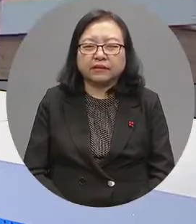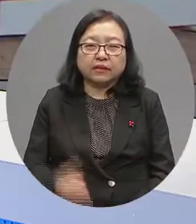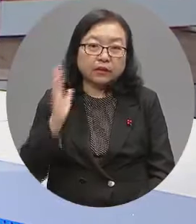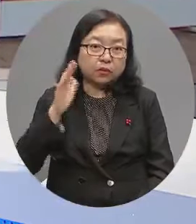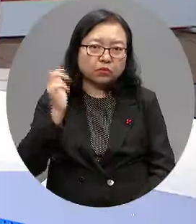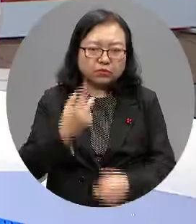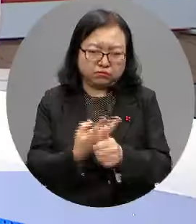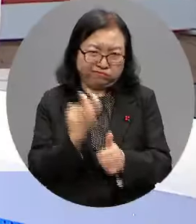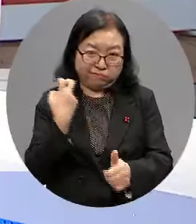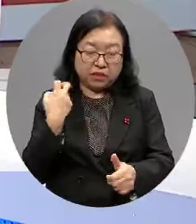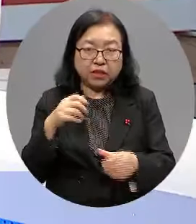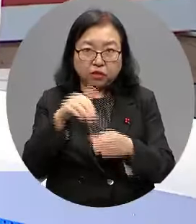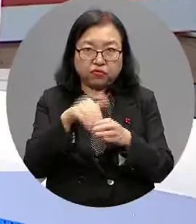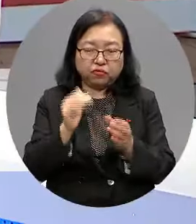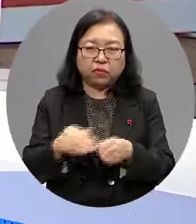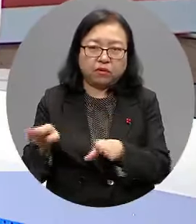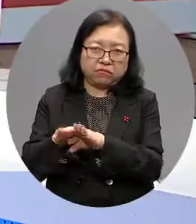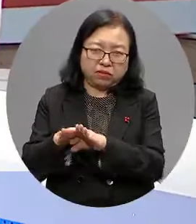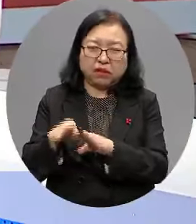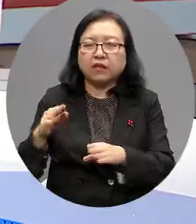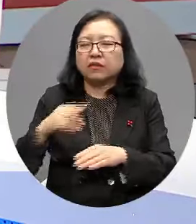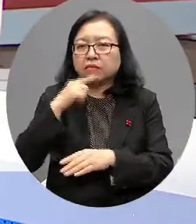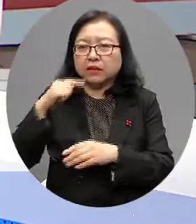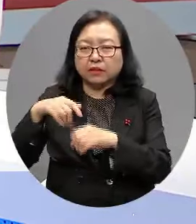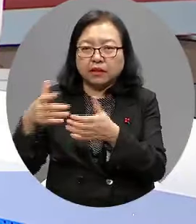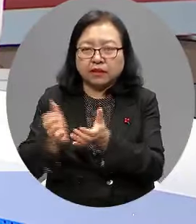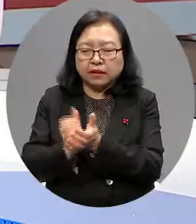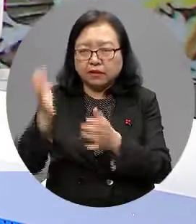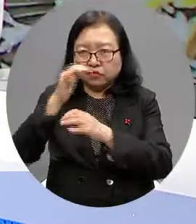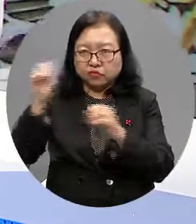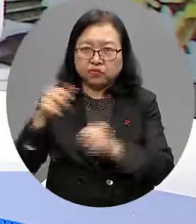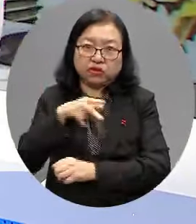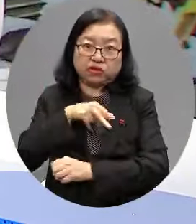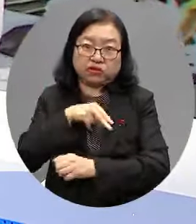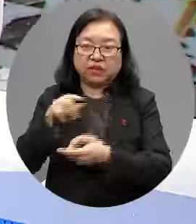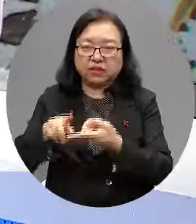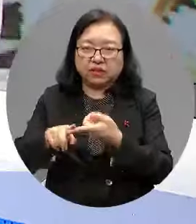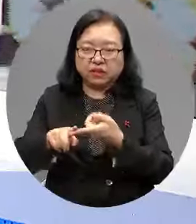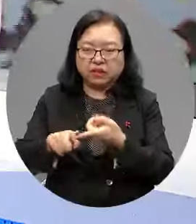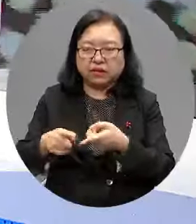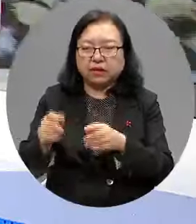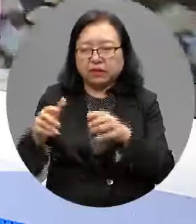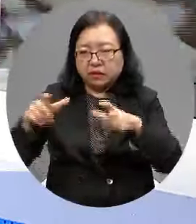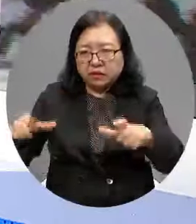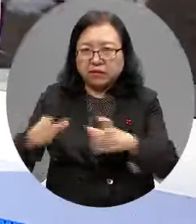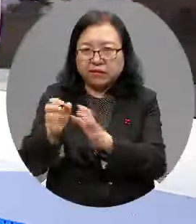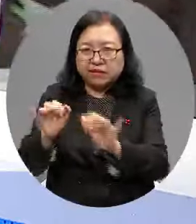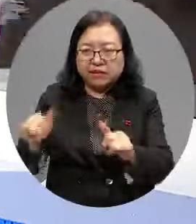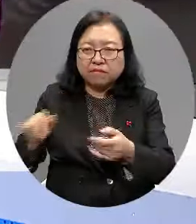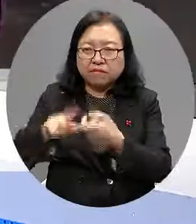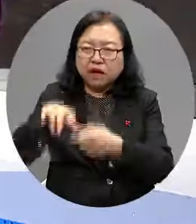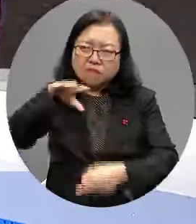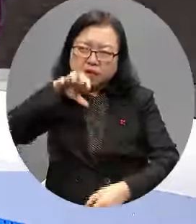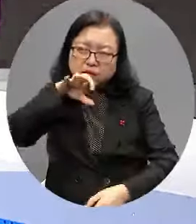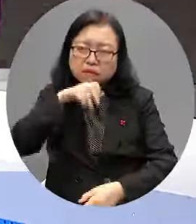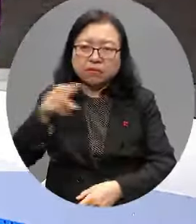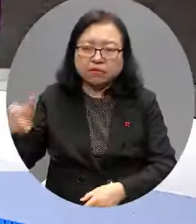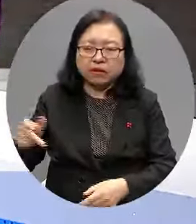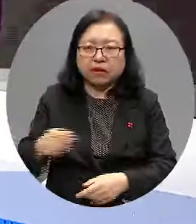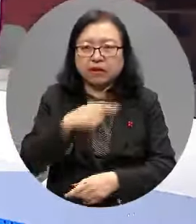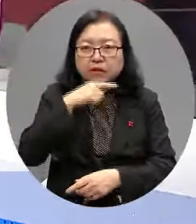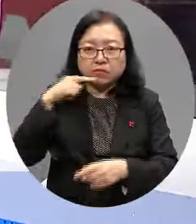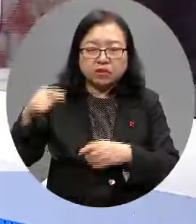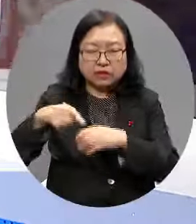대통령 탄핵안 표결에 불참한 국민의힘 충북 국회의원들에 대해 지역 주민들의 반발이 연일 거세지고 있습니다. 국민의힘